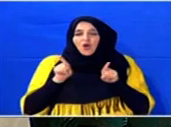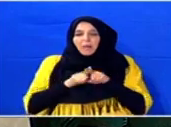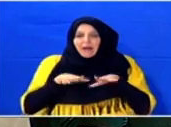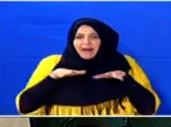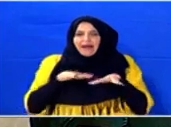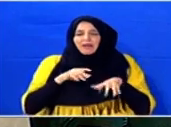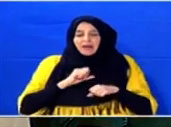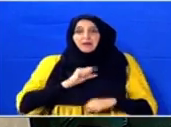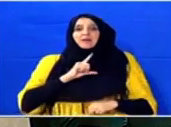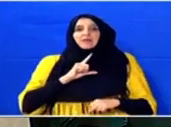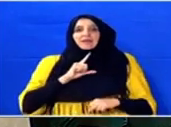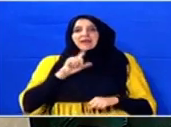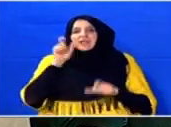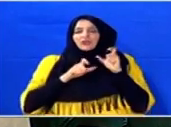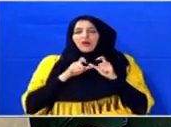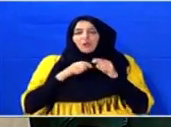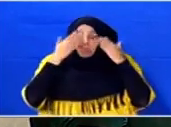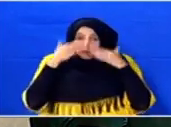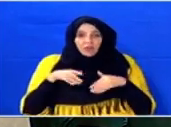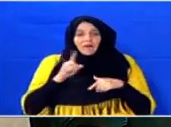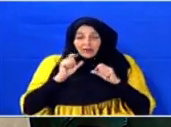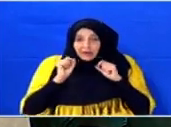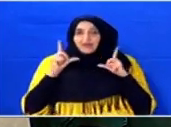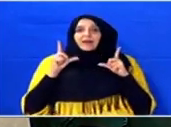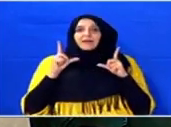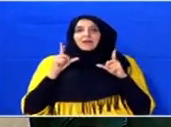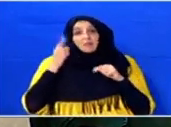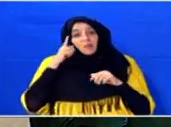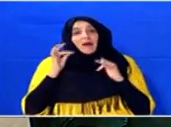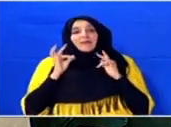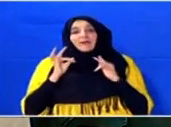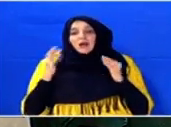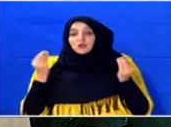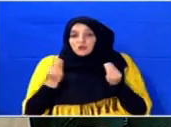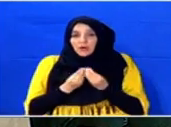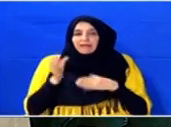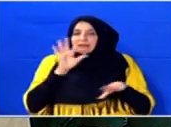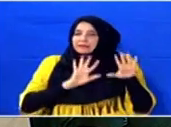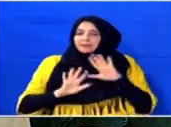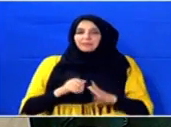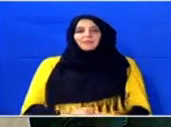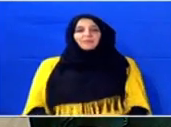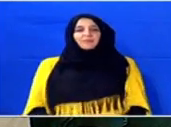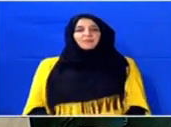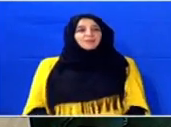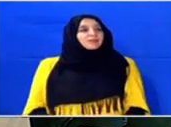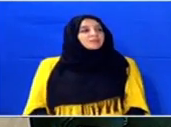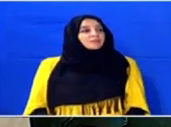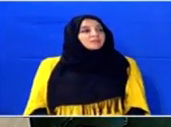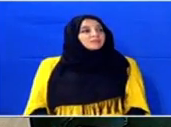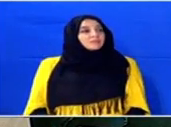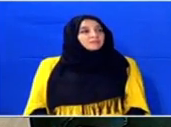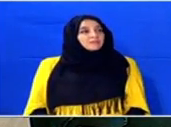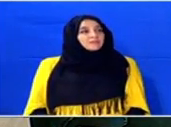وتنبه الغافلين الاهتمام بامر الصلح والاصلاح هذه